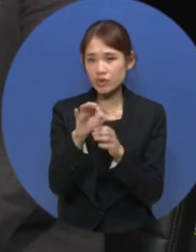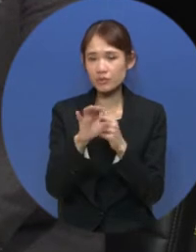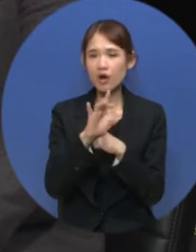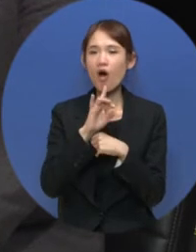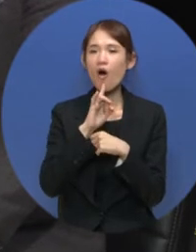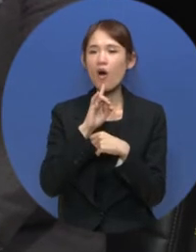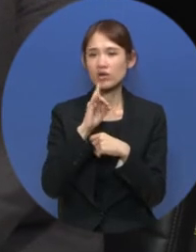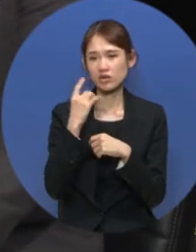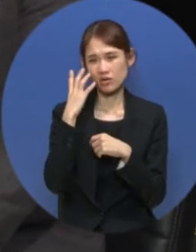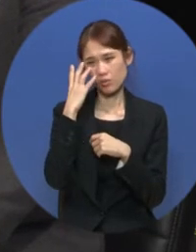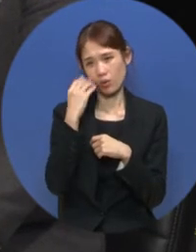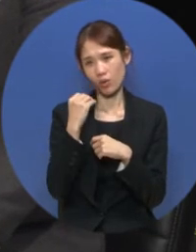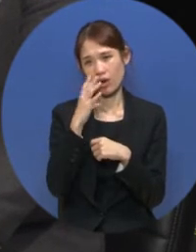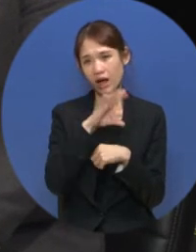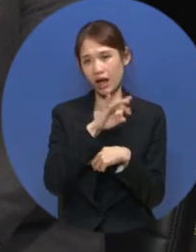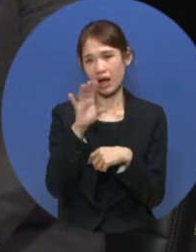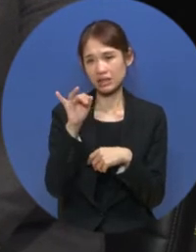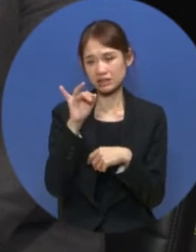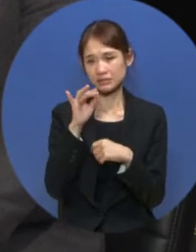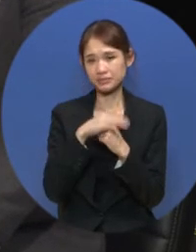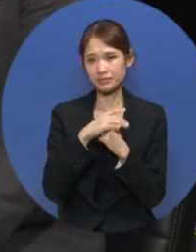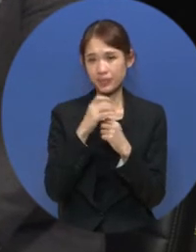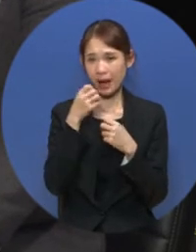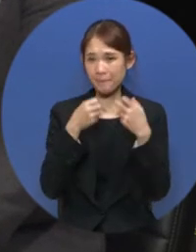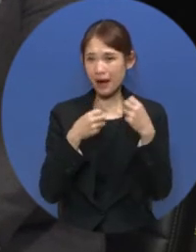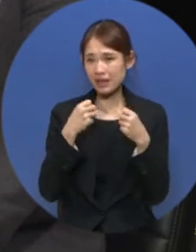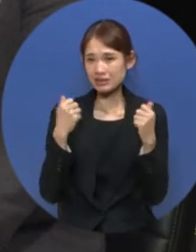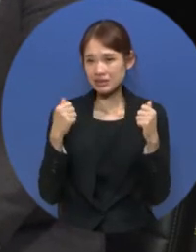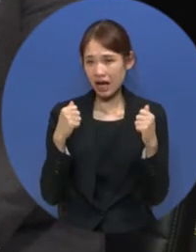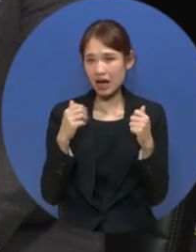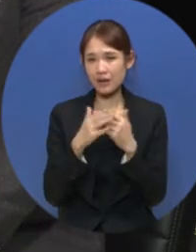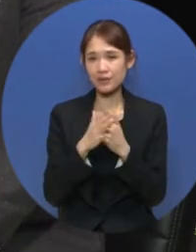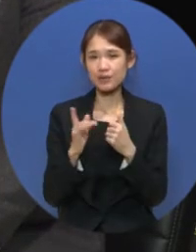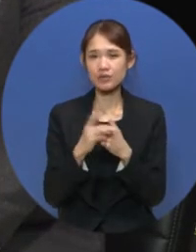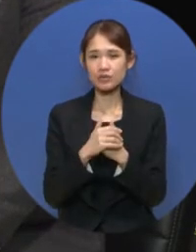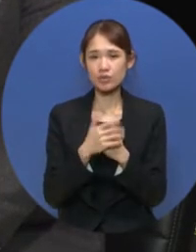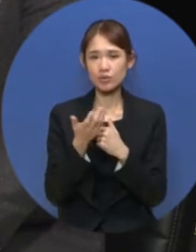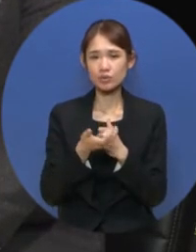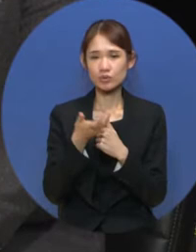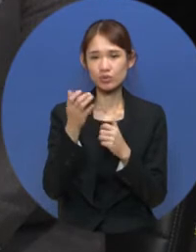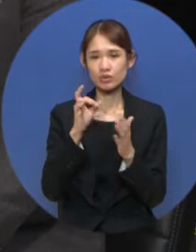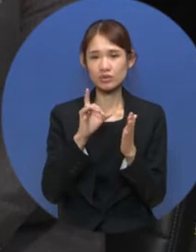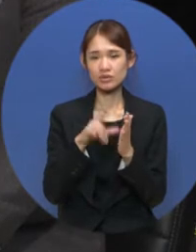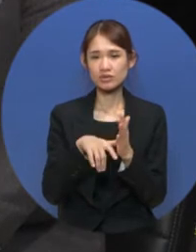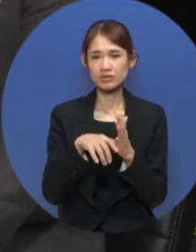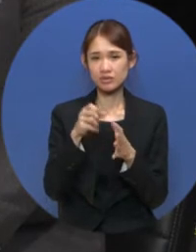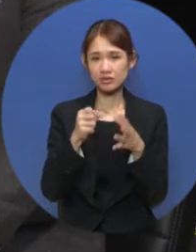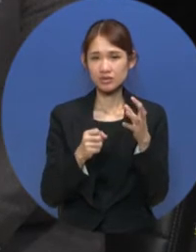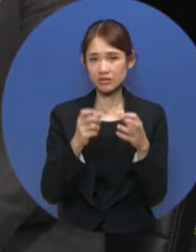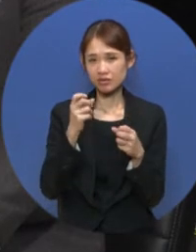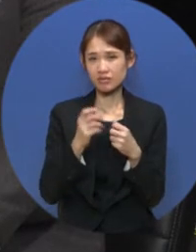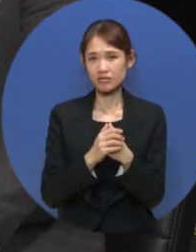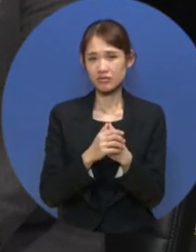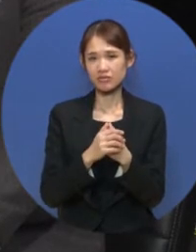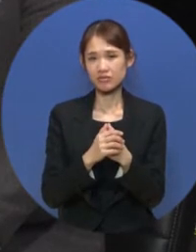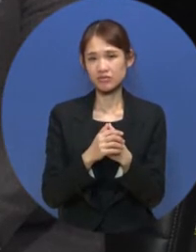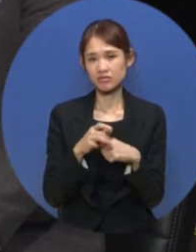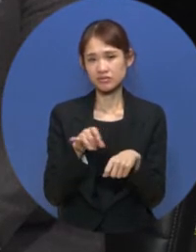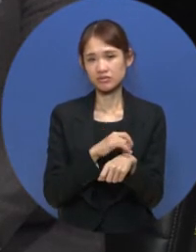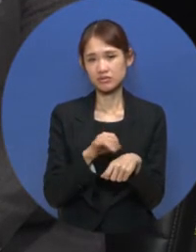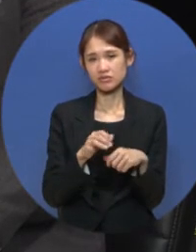보이는 경우들이 많이 있어요. 바지가 짧아서 네. 네, 그런 것들이라든지 아니면 이동했을 때 이제 바지가 내려간다거나